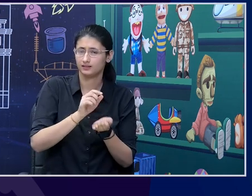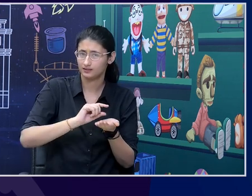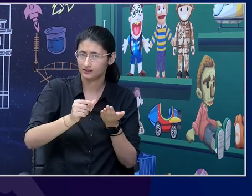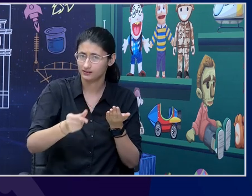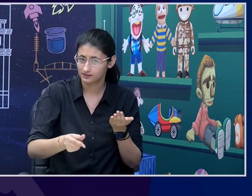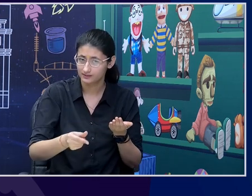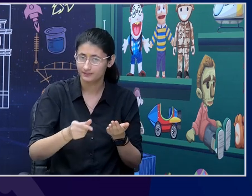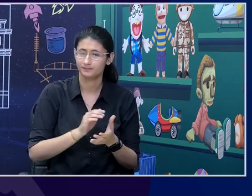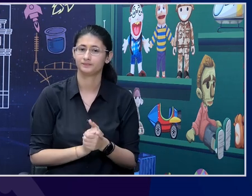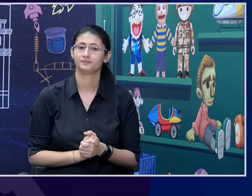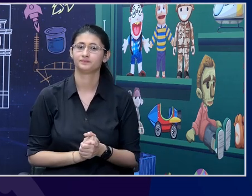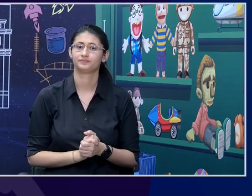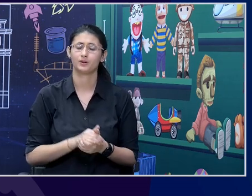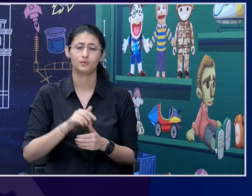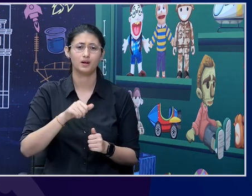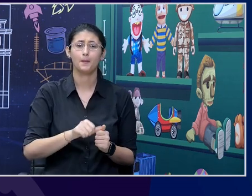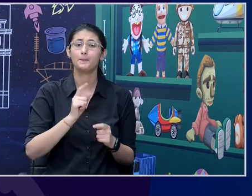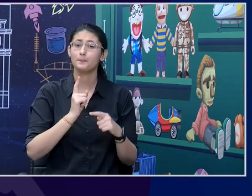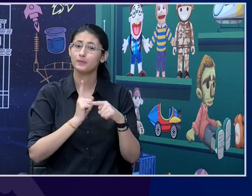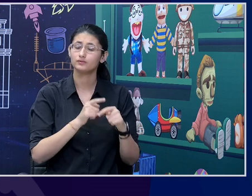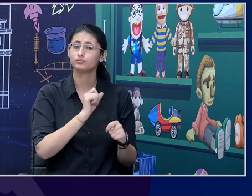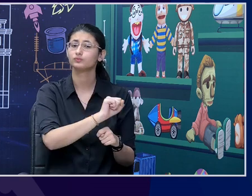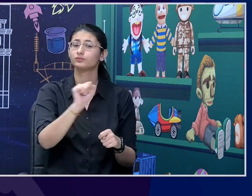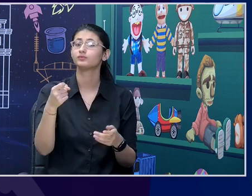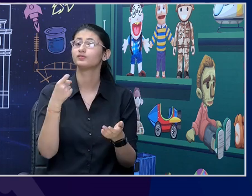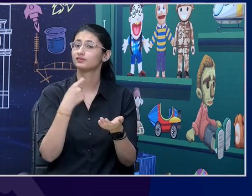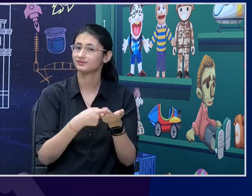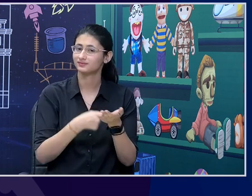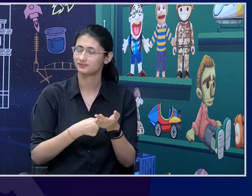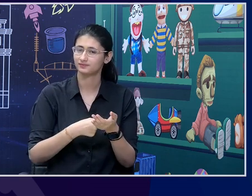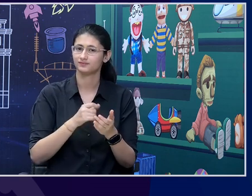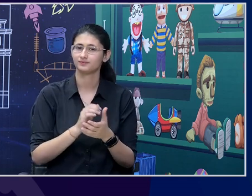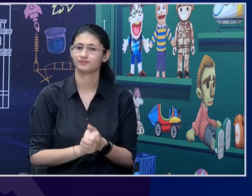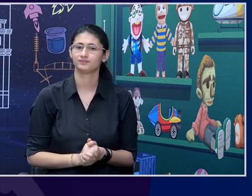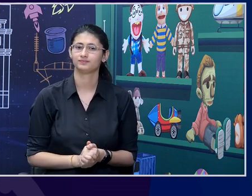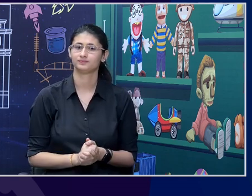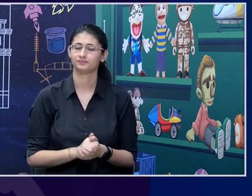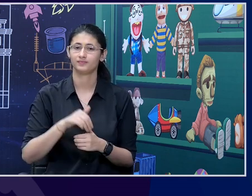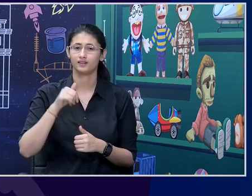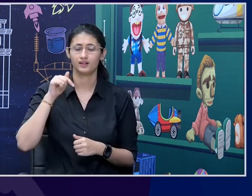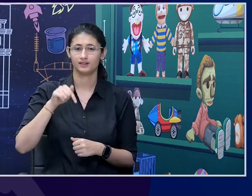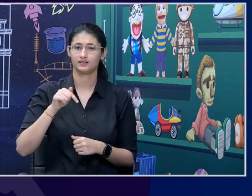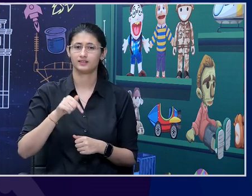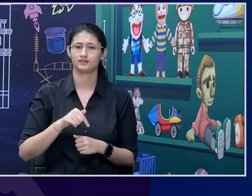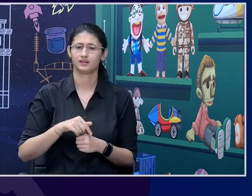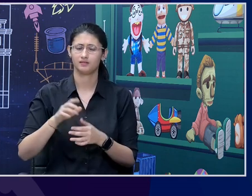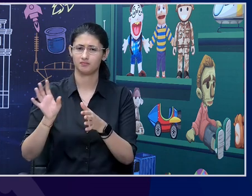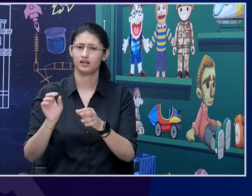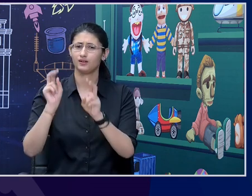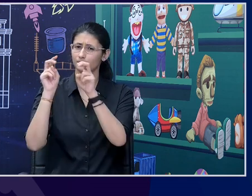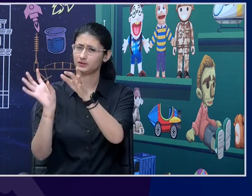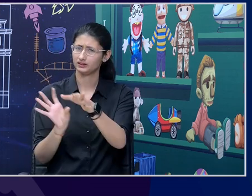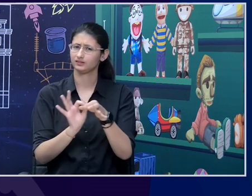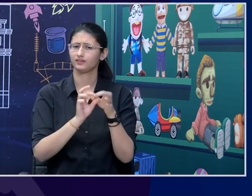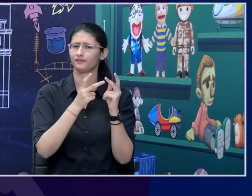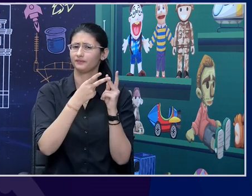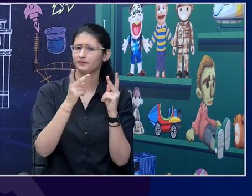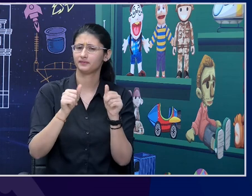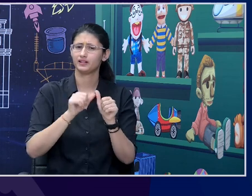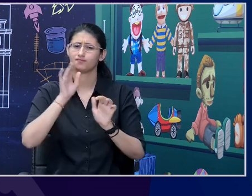उनसे जुड़े नियम तो इस तरह से बच्चों की शब्दावली को बढ़ाया जा सकता है छोटे-छोटे